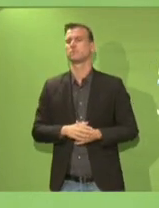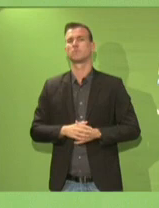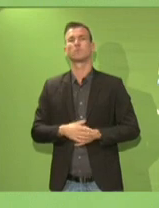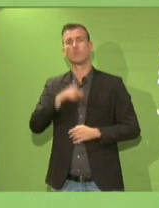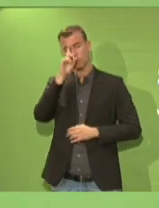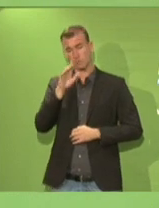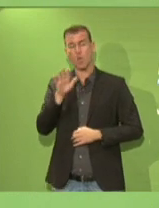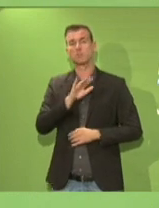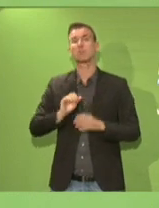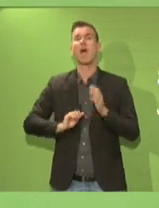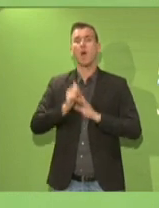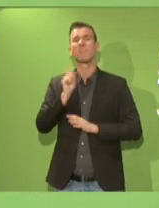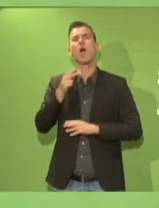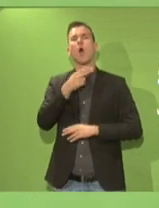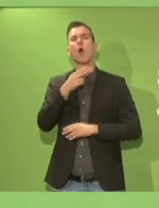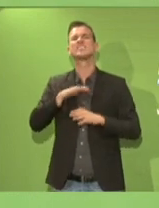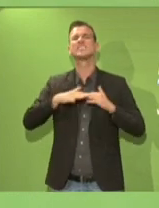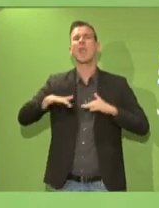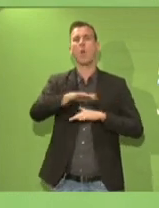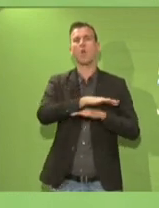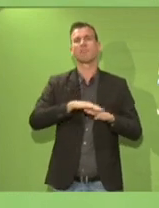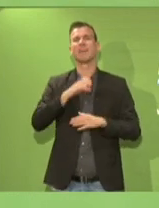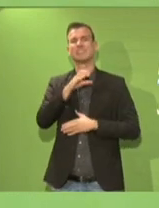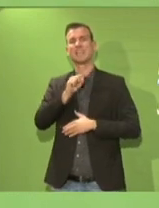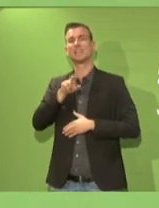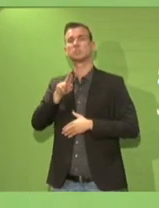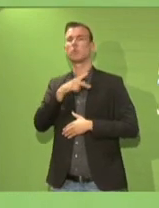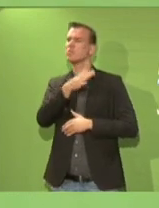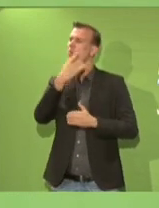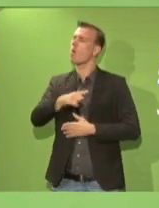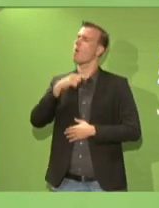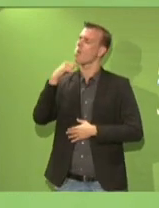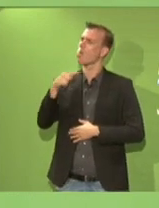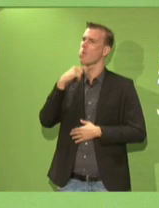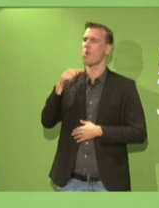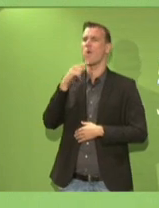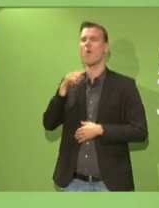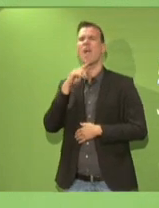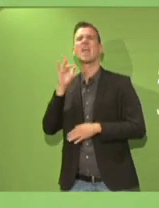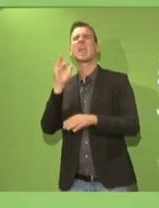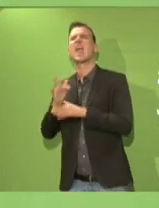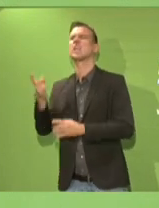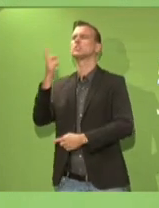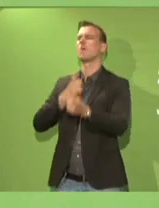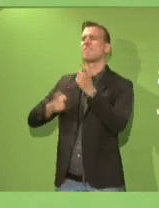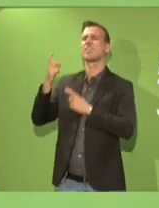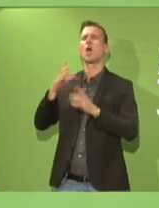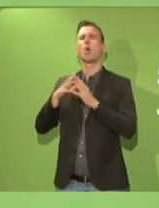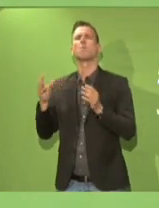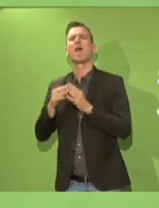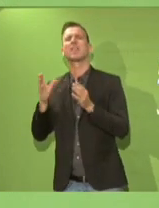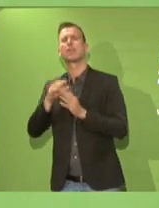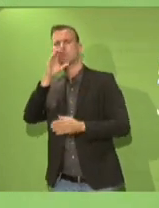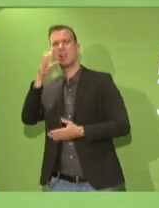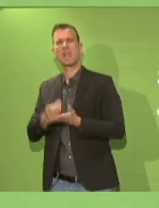In Deutschland waren das vor allen Dingen Horst Seehofer und die CSU, deren verlogene Kampagne gegen Zuwanderer aus Rumänien und Bulgarien war